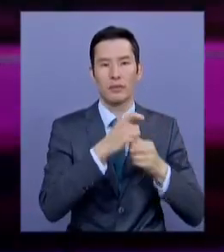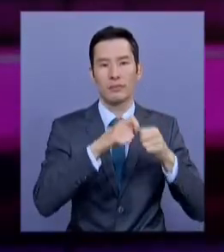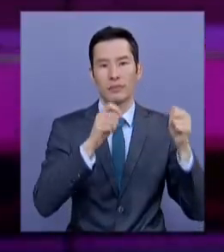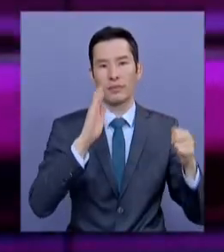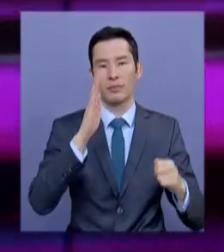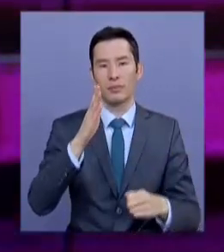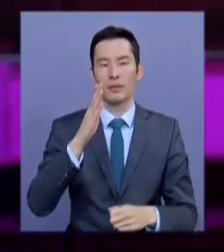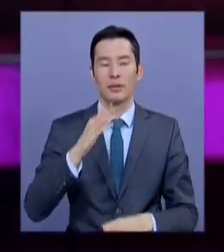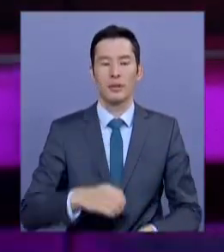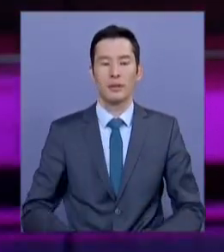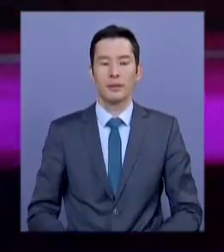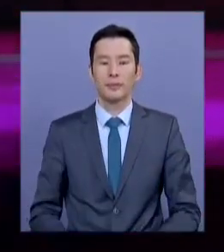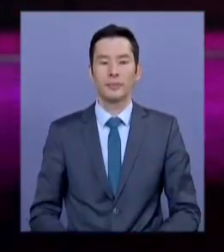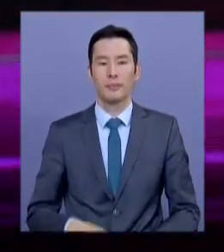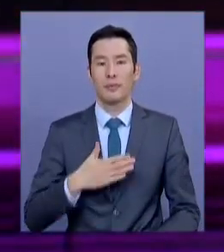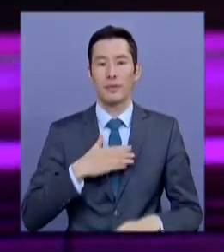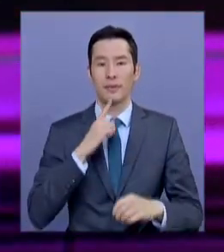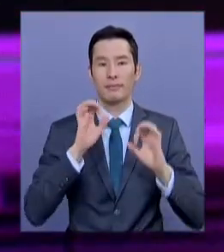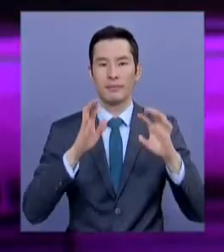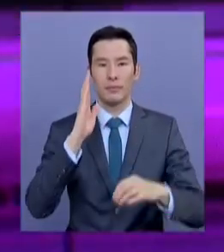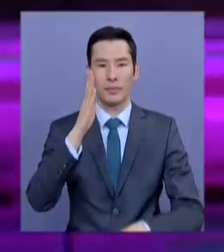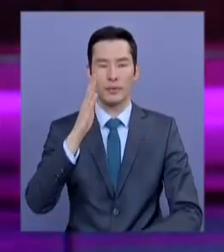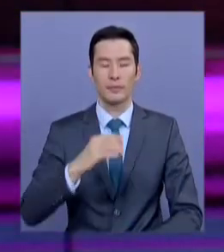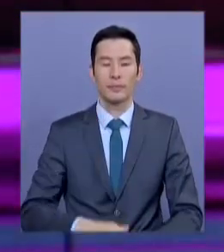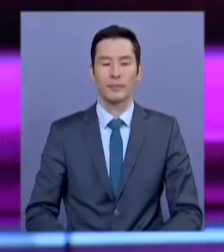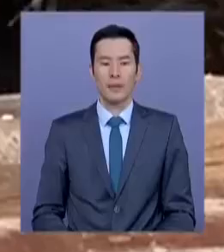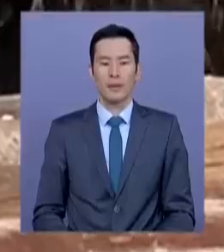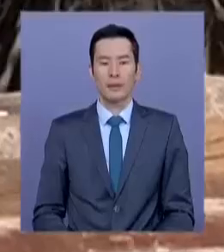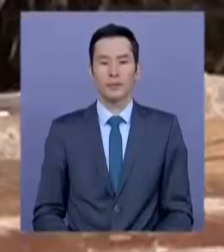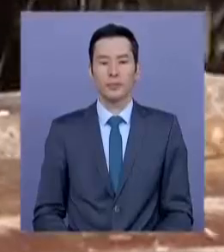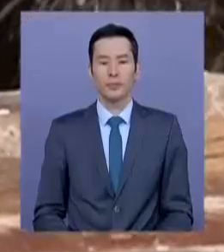қаз қалпында сақталған. Тақырыпты Өмір Әнуарбек тарқатсын.